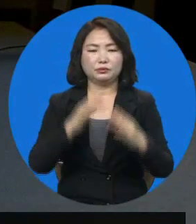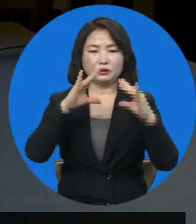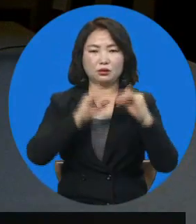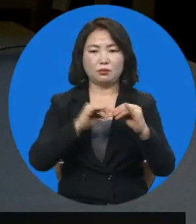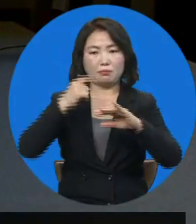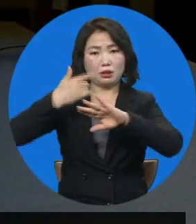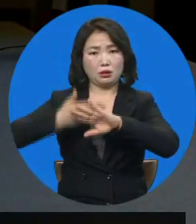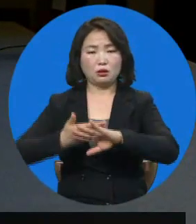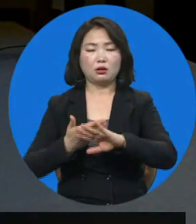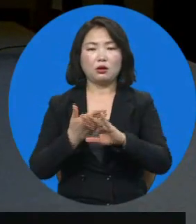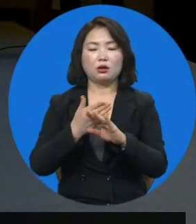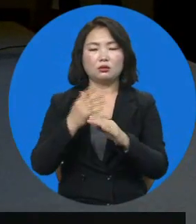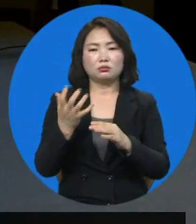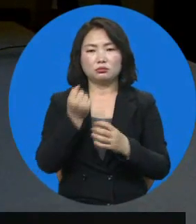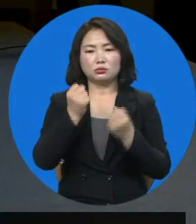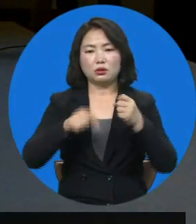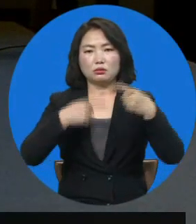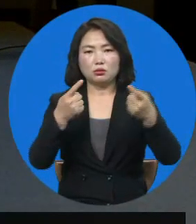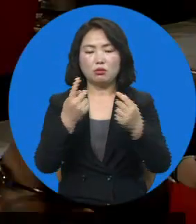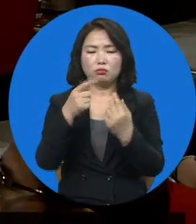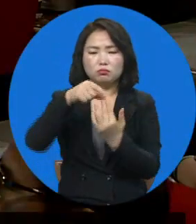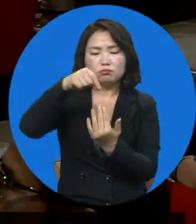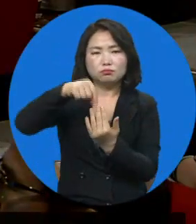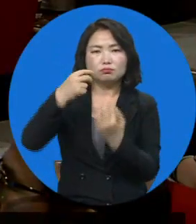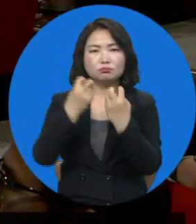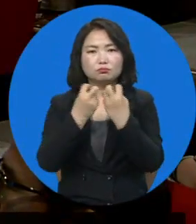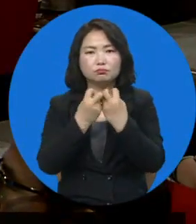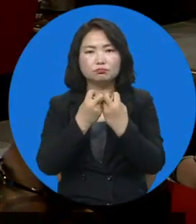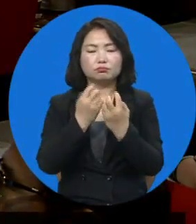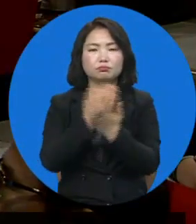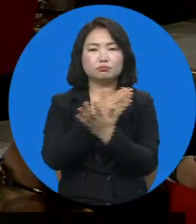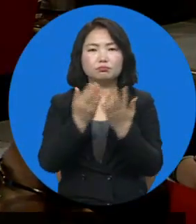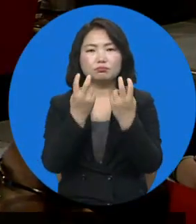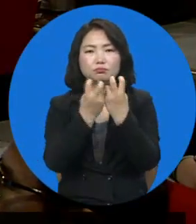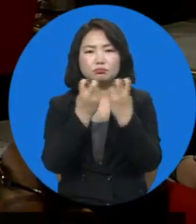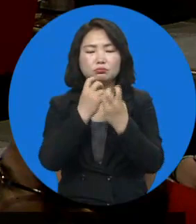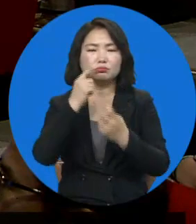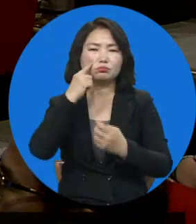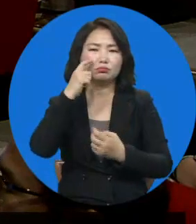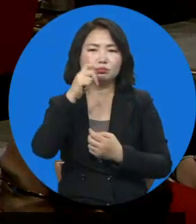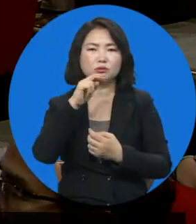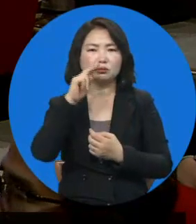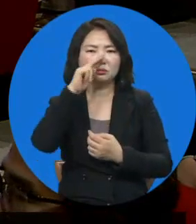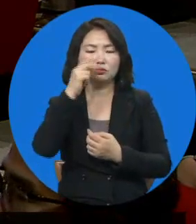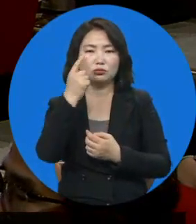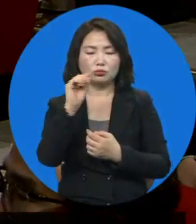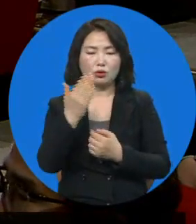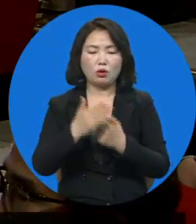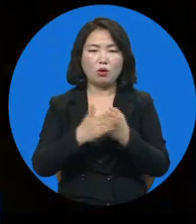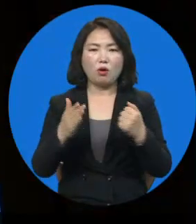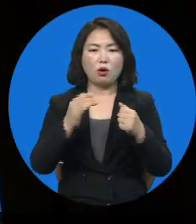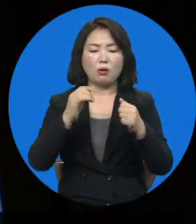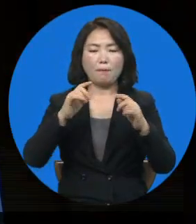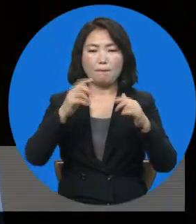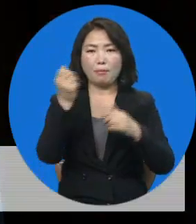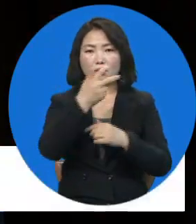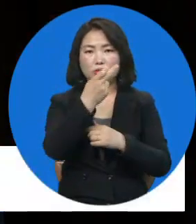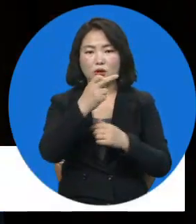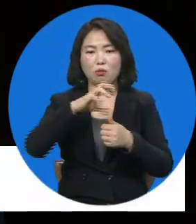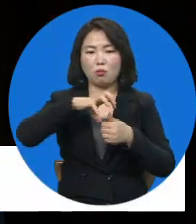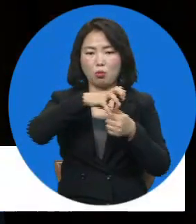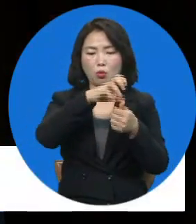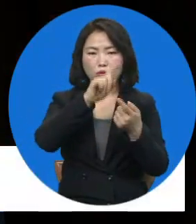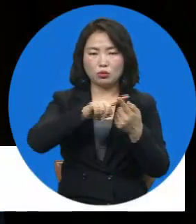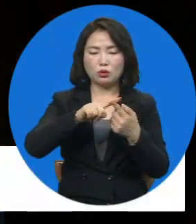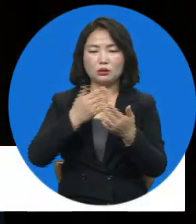반대의견을 가진 참가자들을 어떻게 가려낼 수 있을지 의문일 뿐 더러 팔공산 전체의 보존과